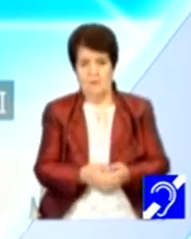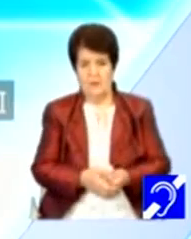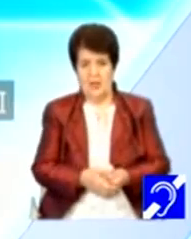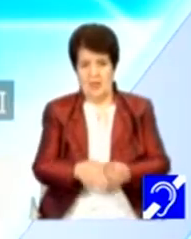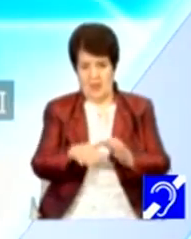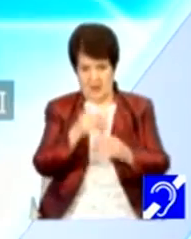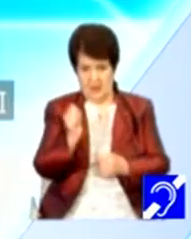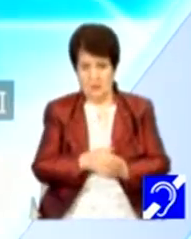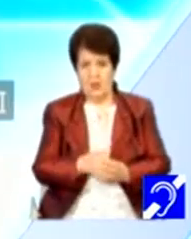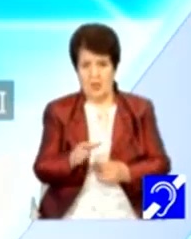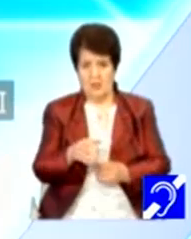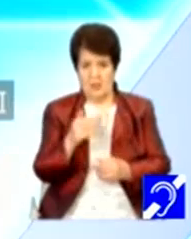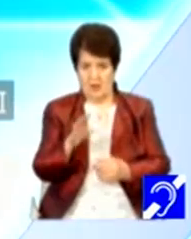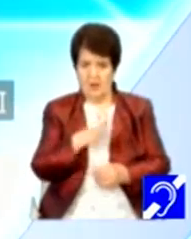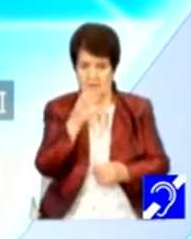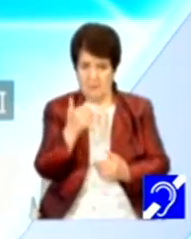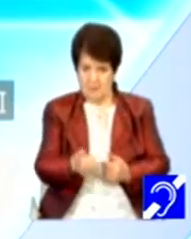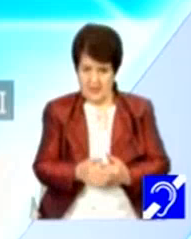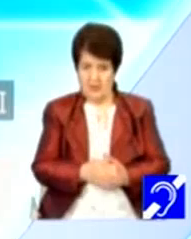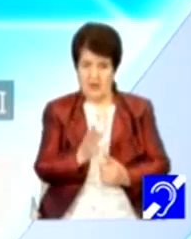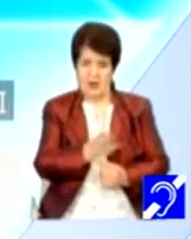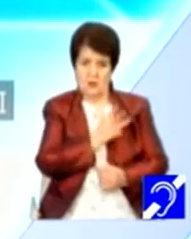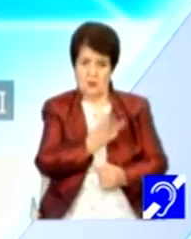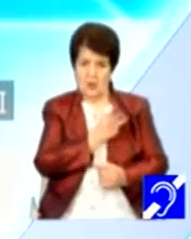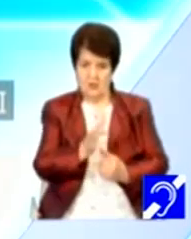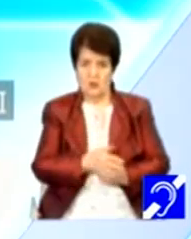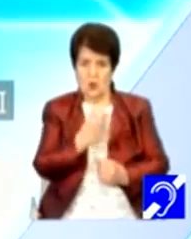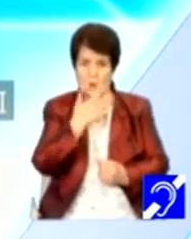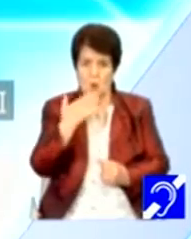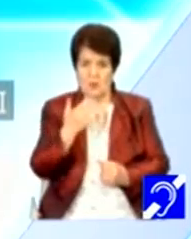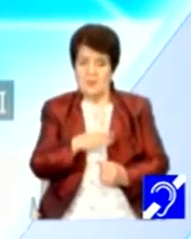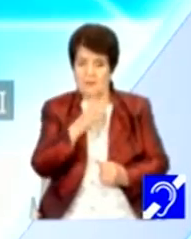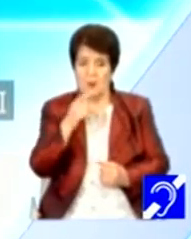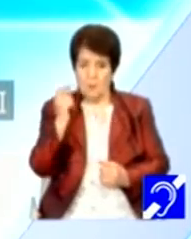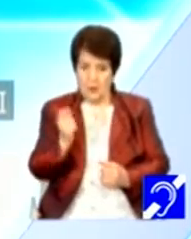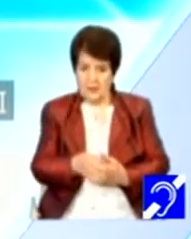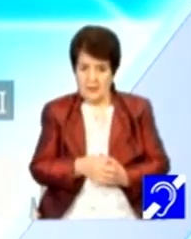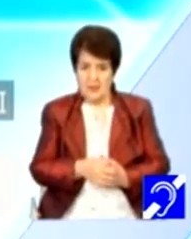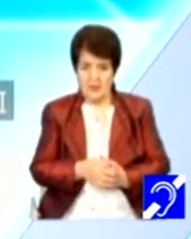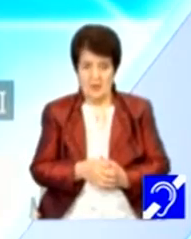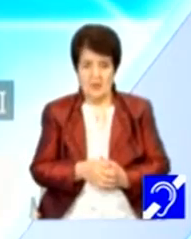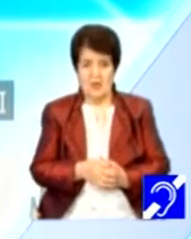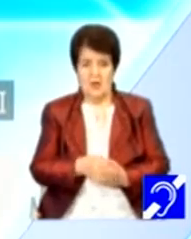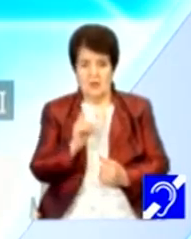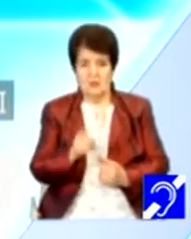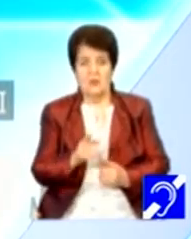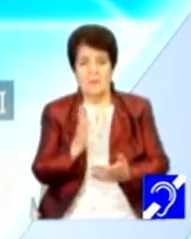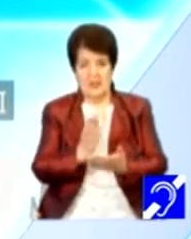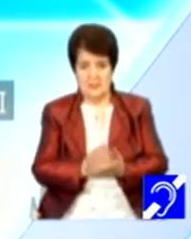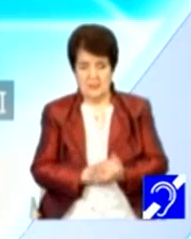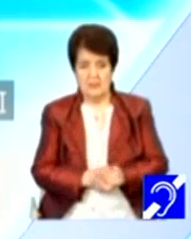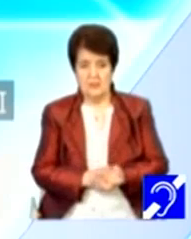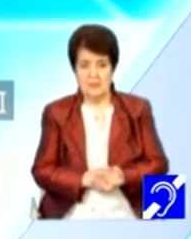De ce n-ar fi bine acest tânăr care își dorește mult să fie în politică, să nu-i dăm nume și mai sunt,